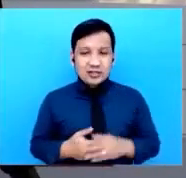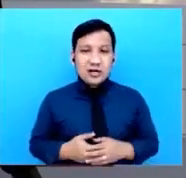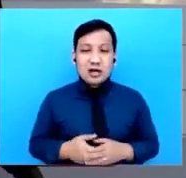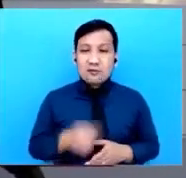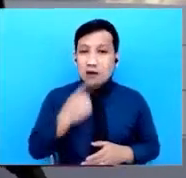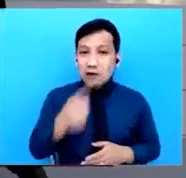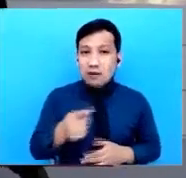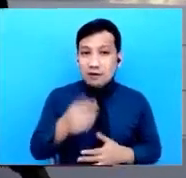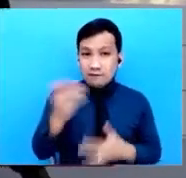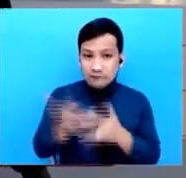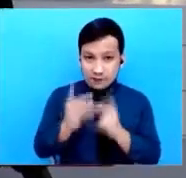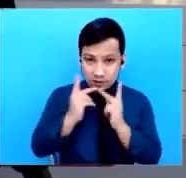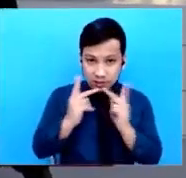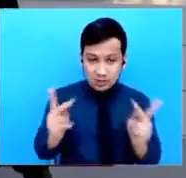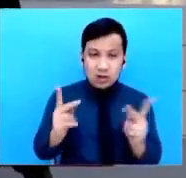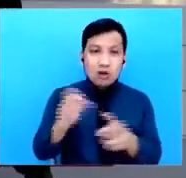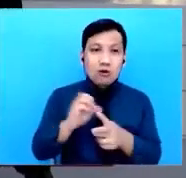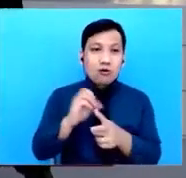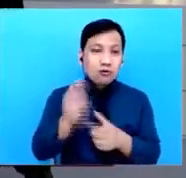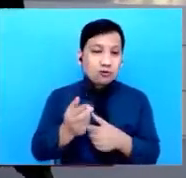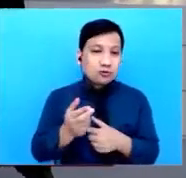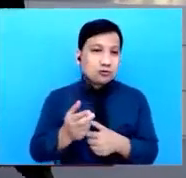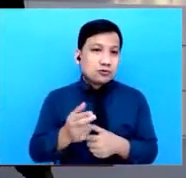Public Office o SIRPO.